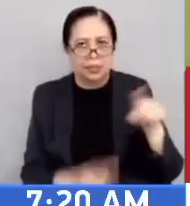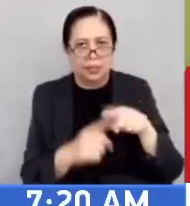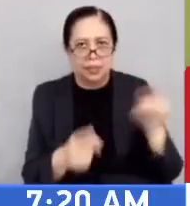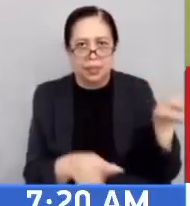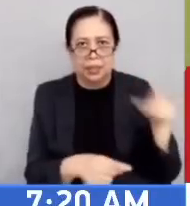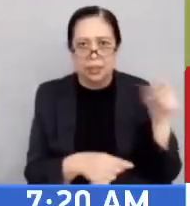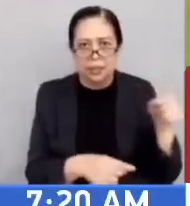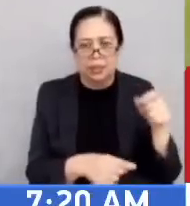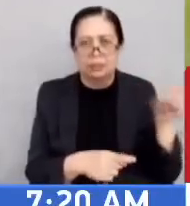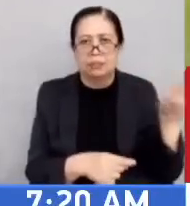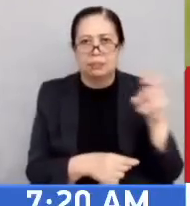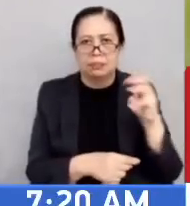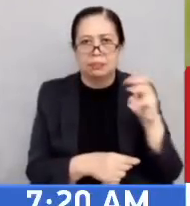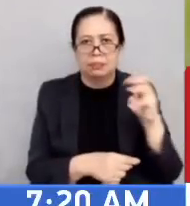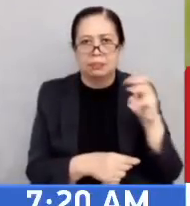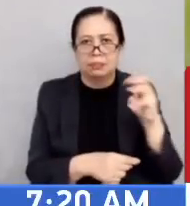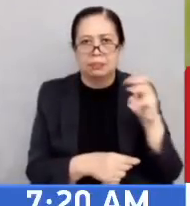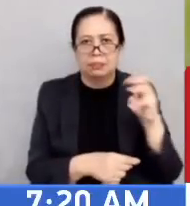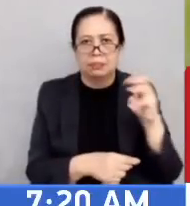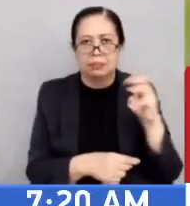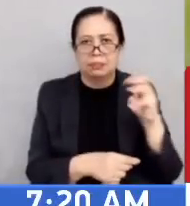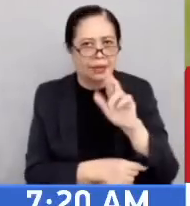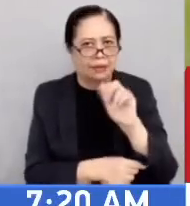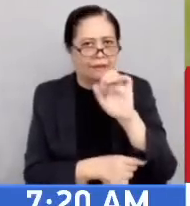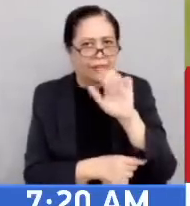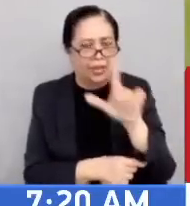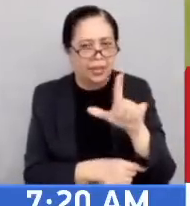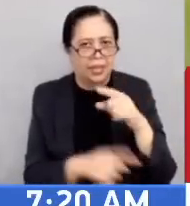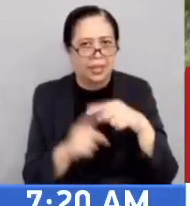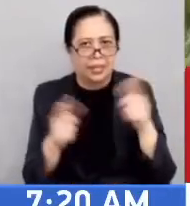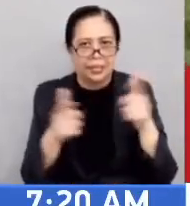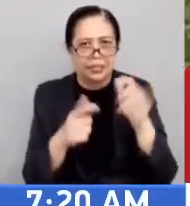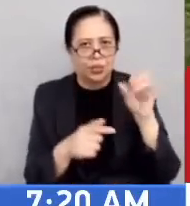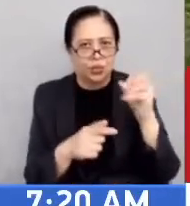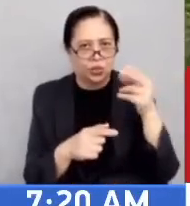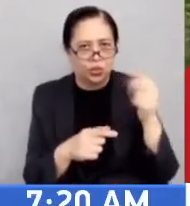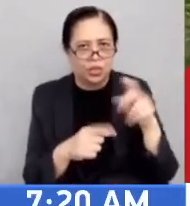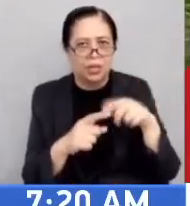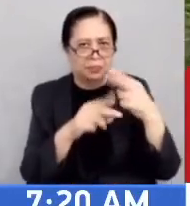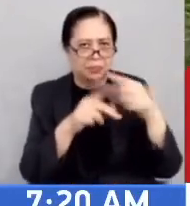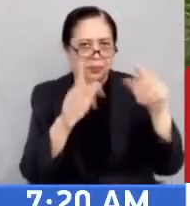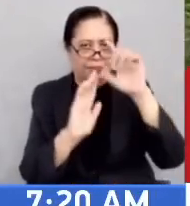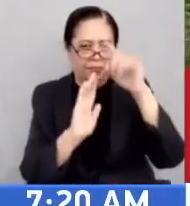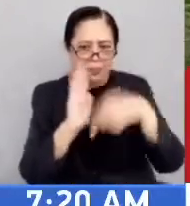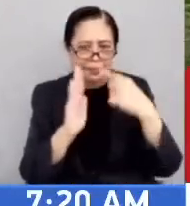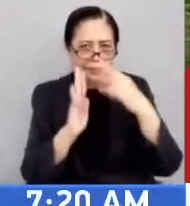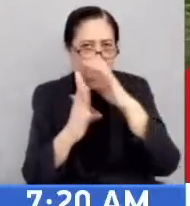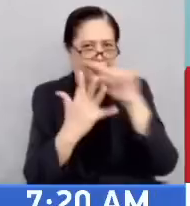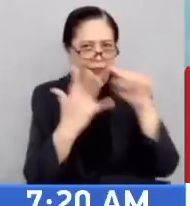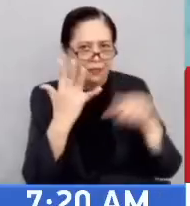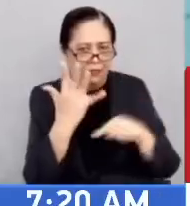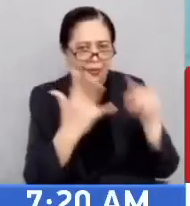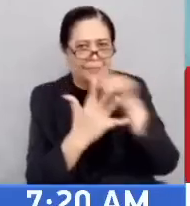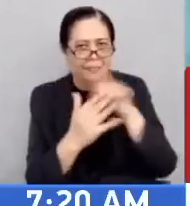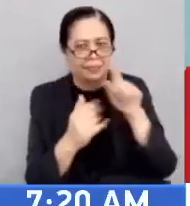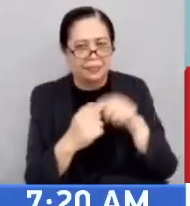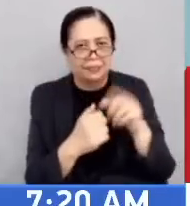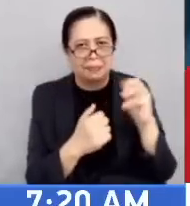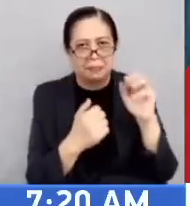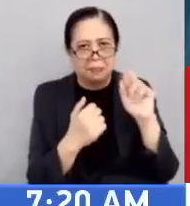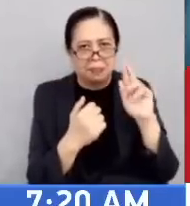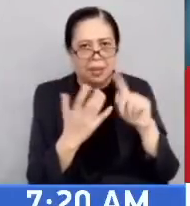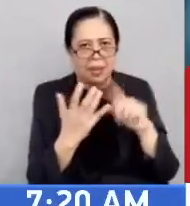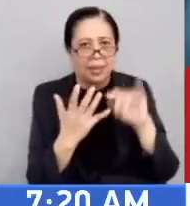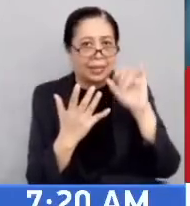bilang Big Bird, at Rafael Landicho bilang Little John Armstrong. Kasama rin sina Radson Flores bilang Mark Gordon at Isabel Ortega